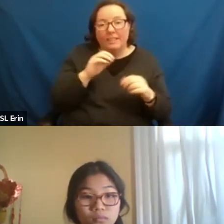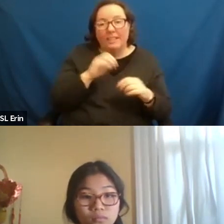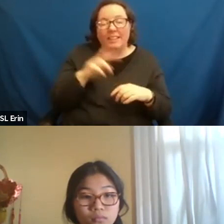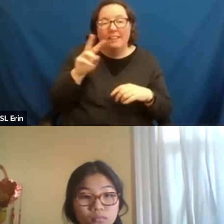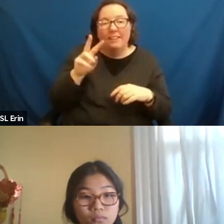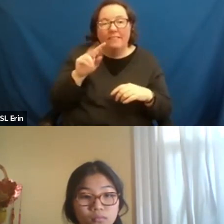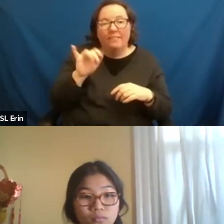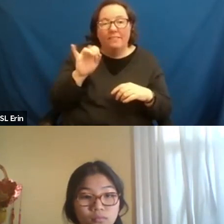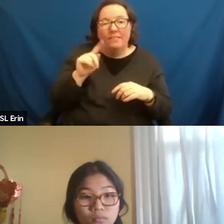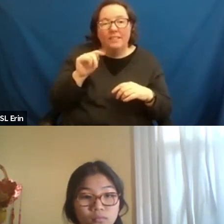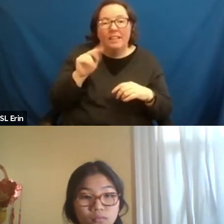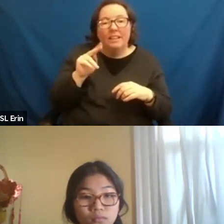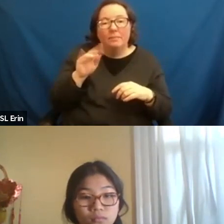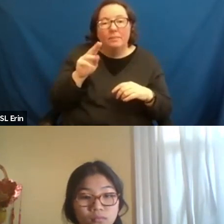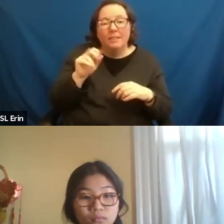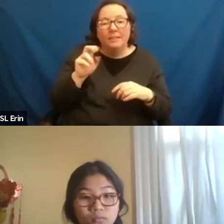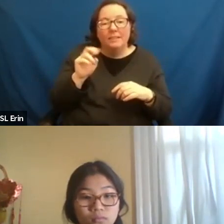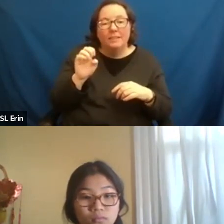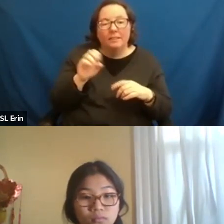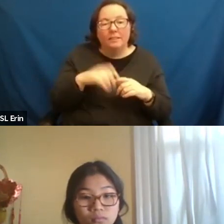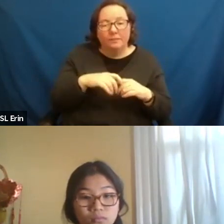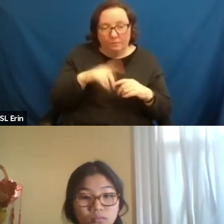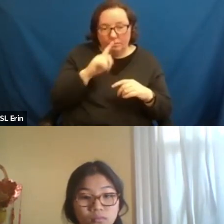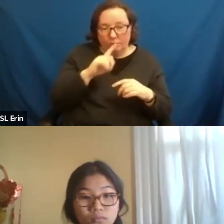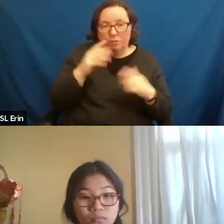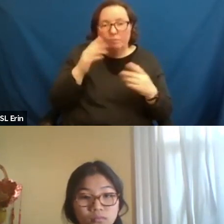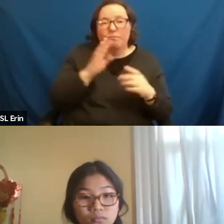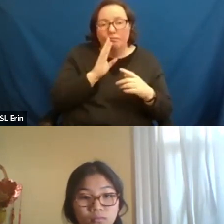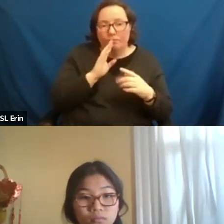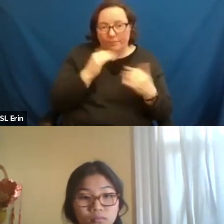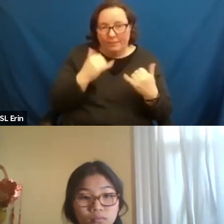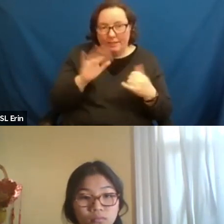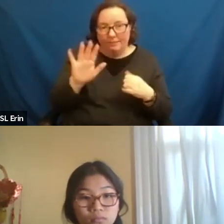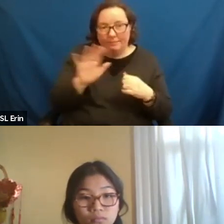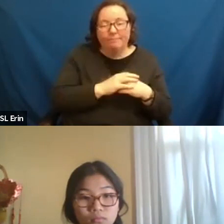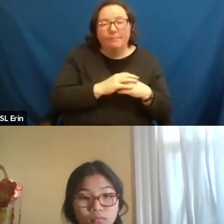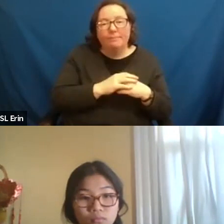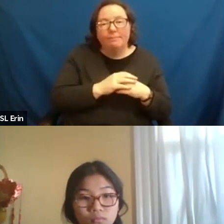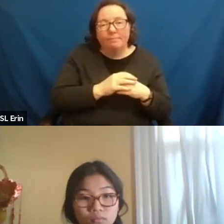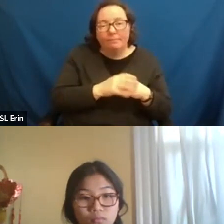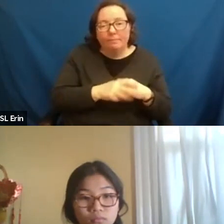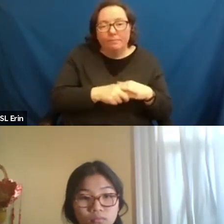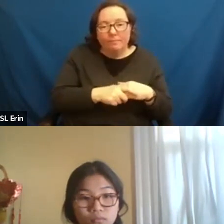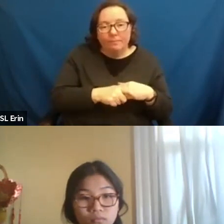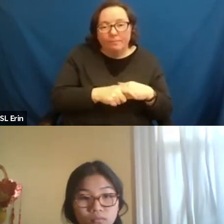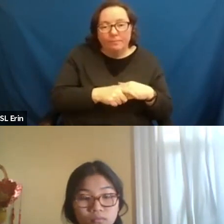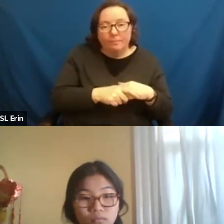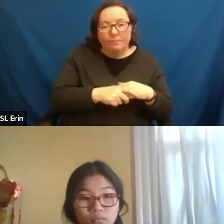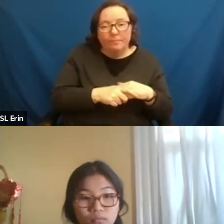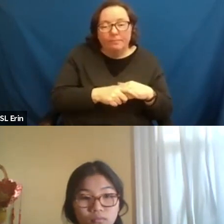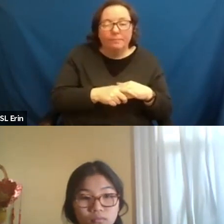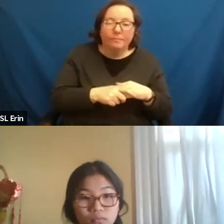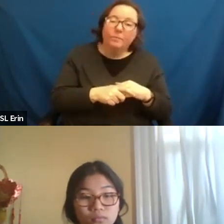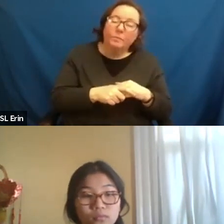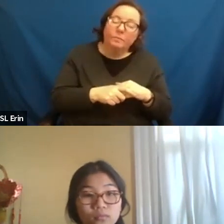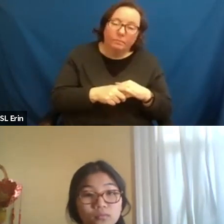Vietnamese? Yeah, good afternoon. I'm a Vietnamese interpreter for the meeting tonight. Xin chào quý anh chị, tôi là thông dịch người Việt tối hôm